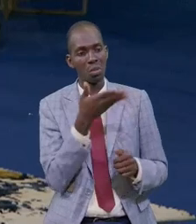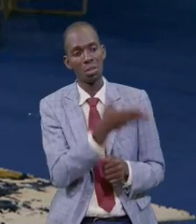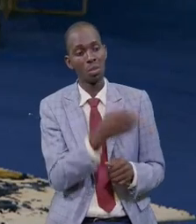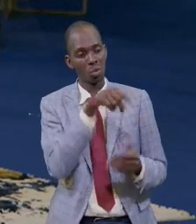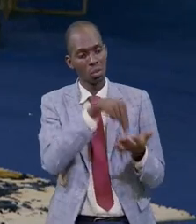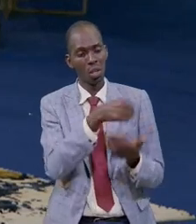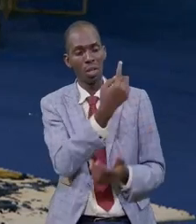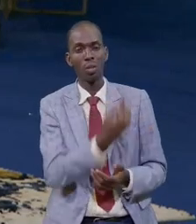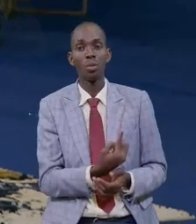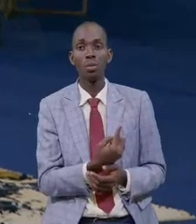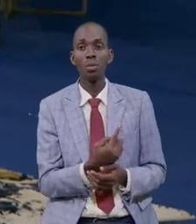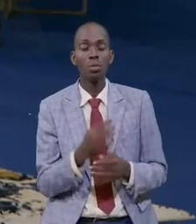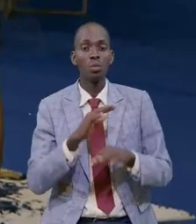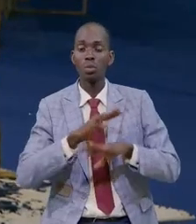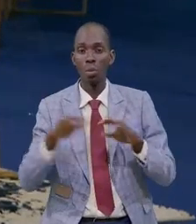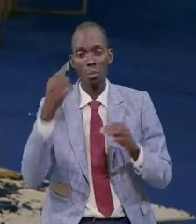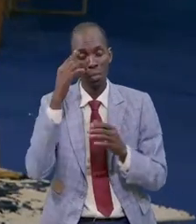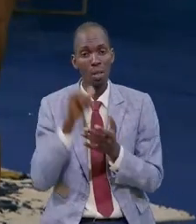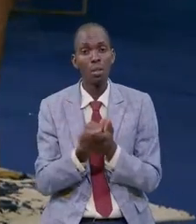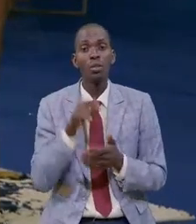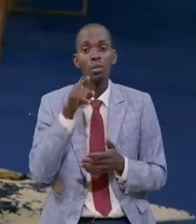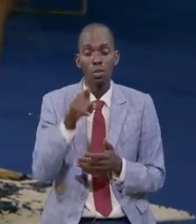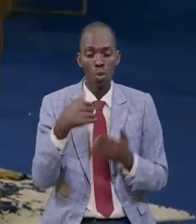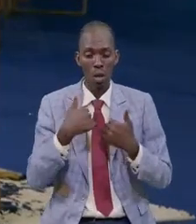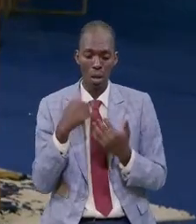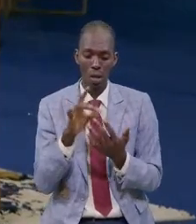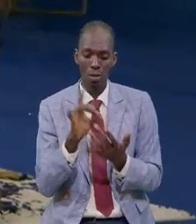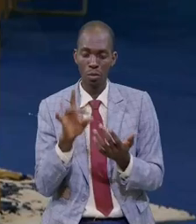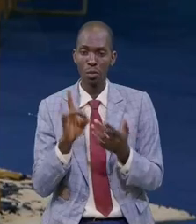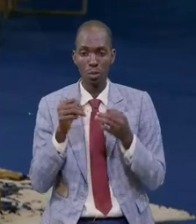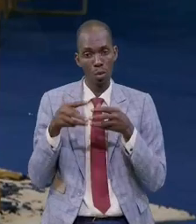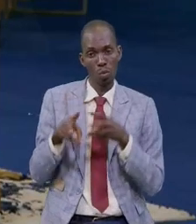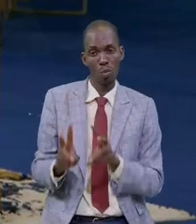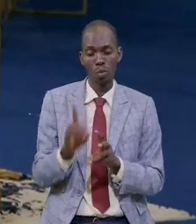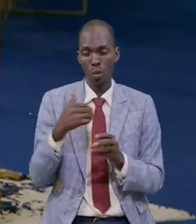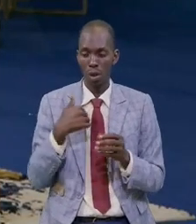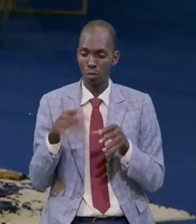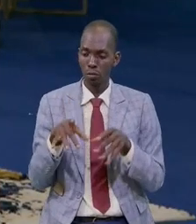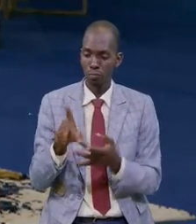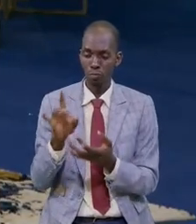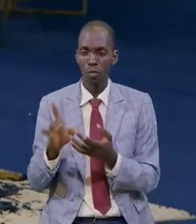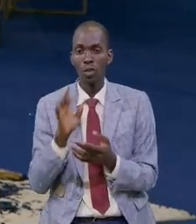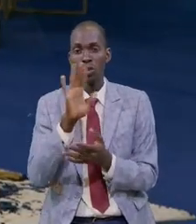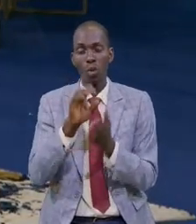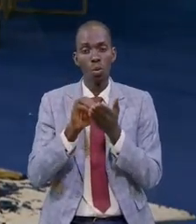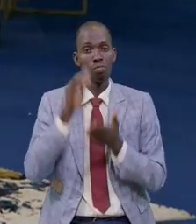vous avez choisi la voie vous avez choisi le chemin vous avez choisi VO